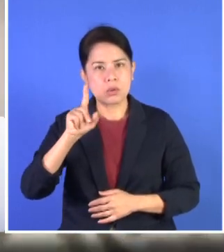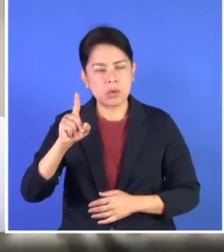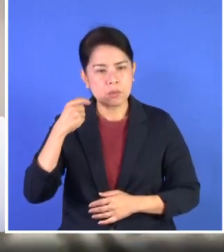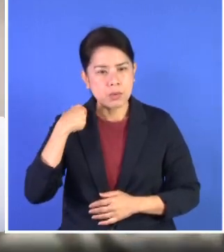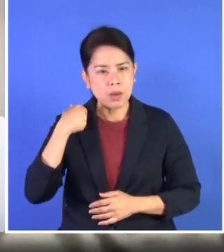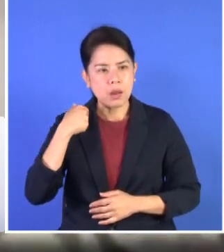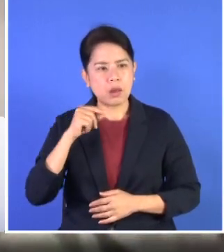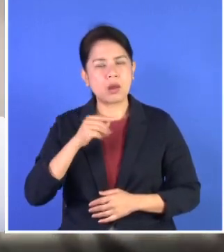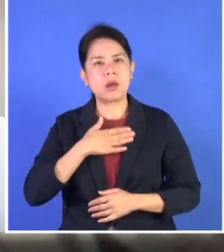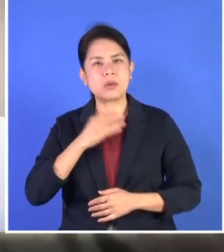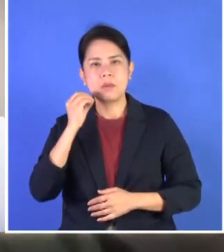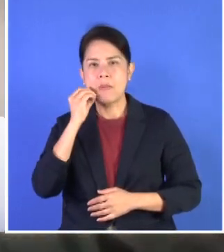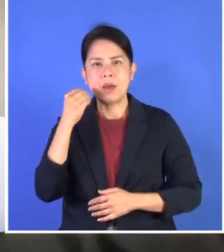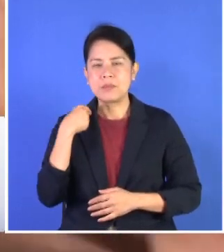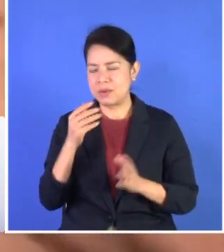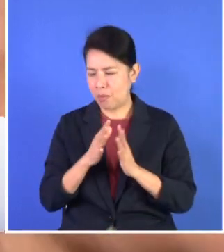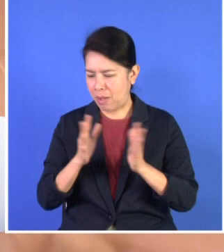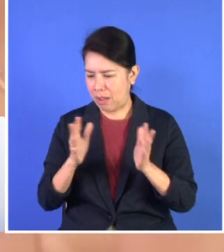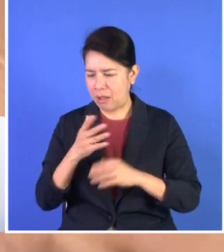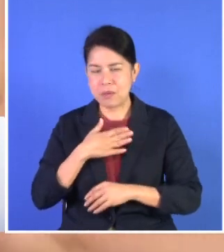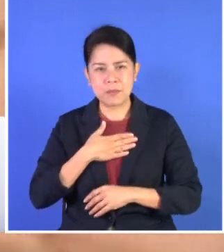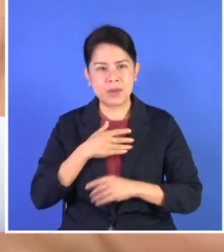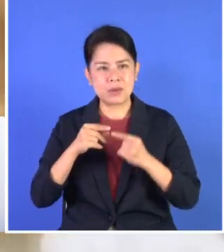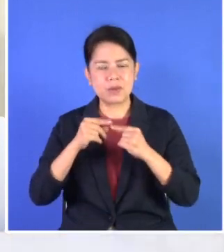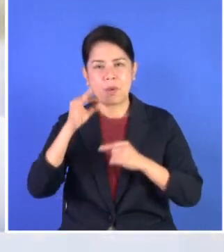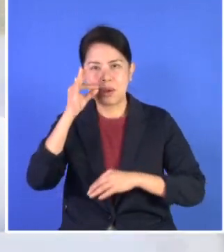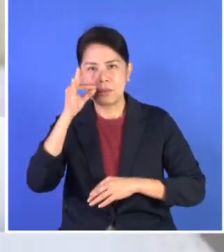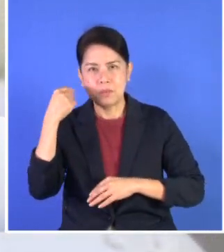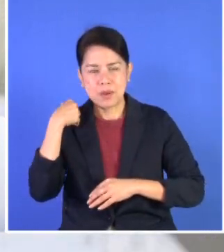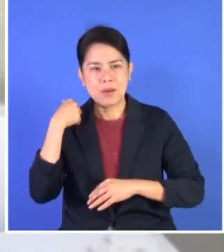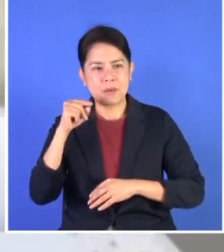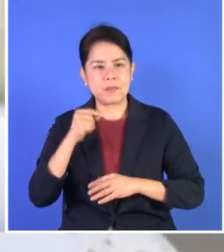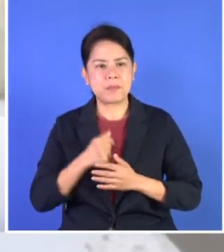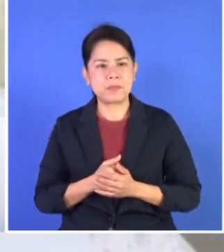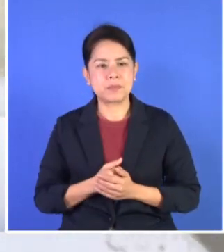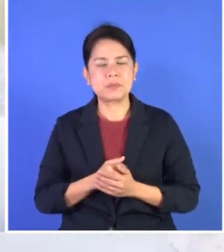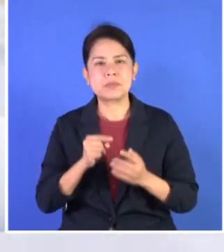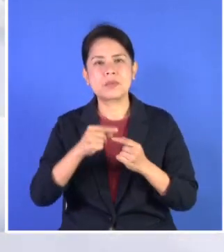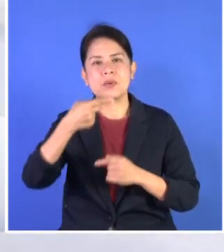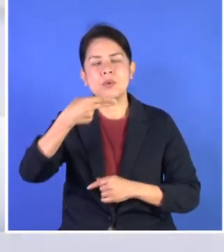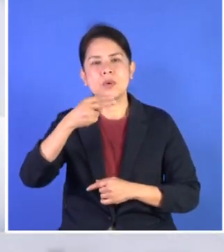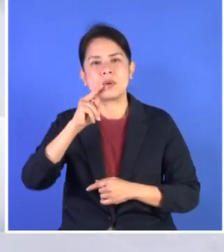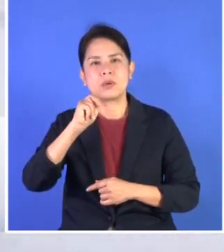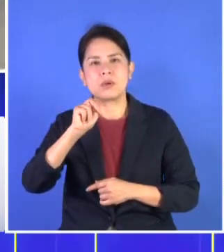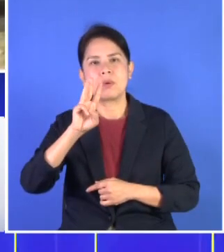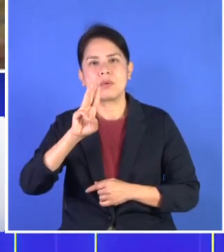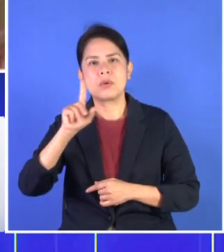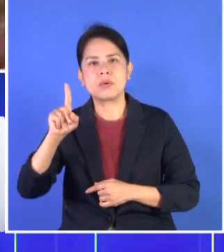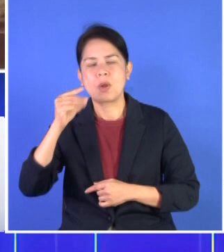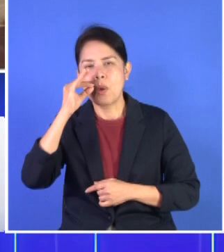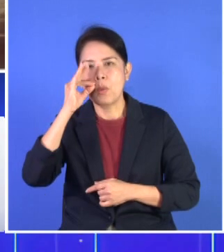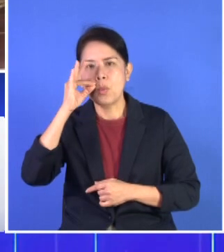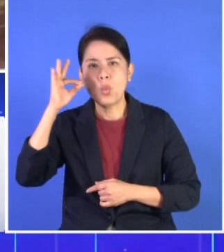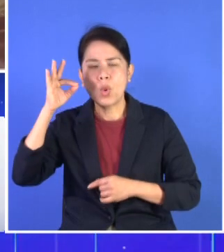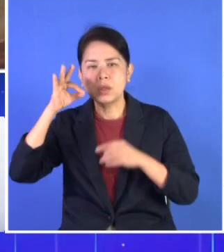ตัวที่บ้านเนี่ยให้เต็มเลยพี่แป๊ะหยกก็มีเนี่ยบมพกอยู่ในกระเป๋าตังค์อยู่เลยหลุดหลุดหรือว่ายังไงหลุดๆๆหนวดหลุดหนวดๆ